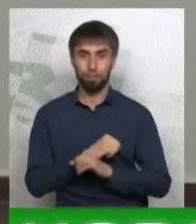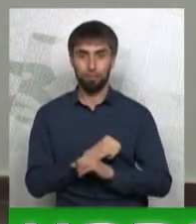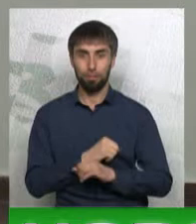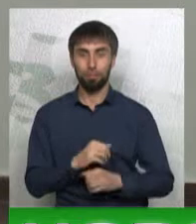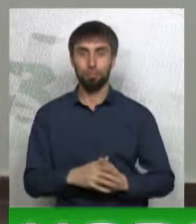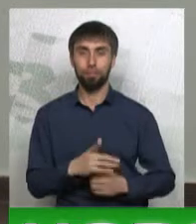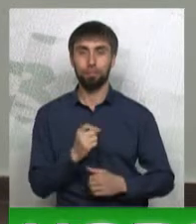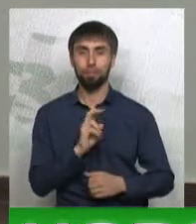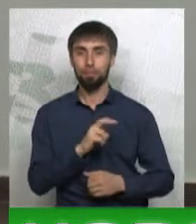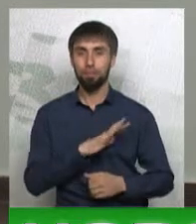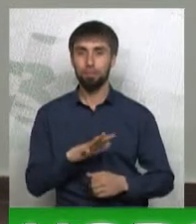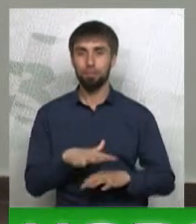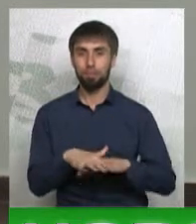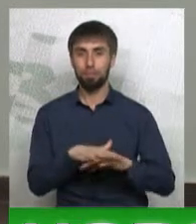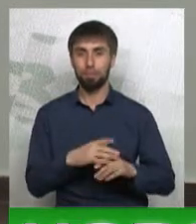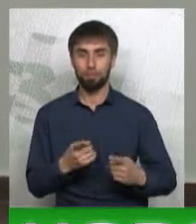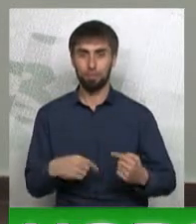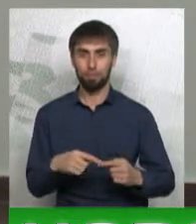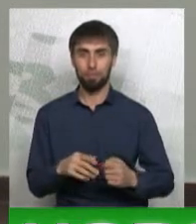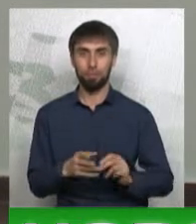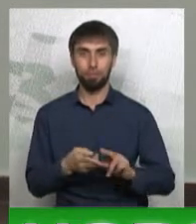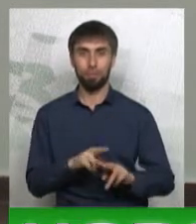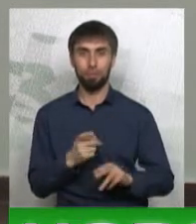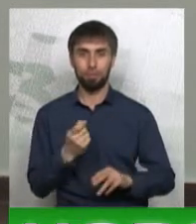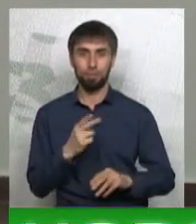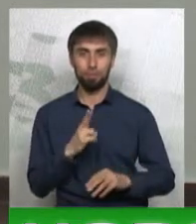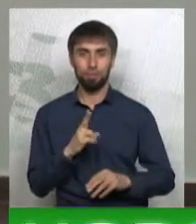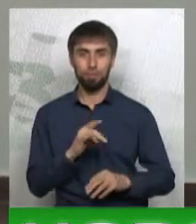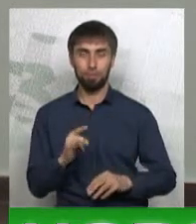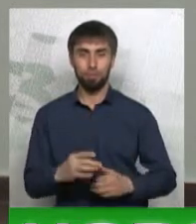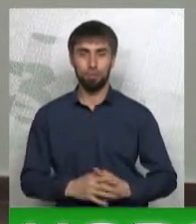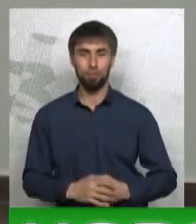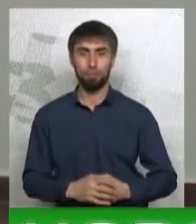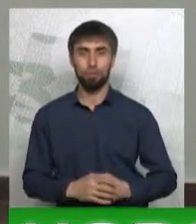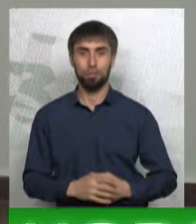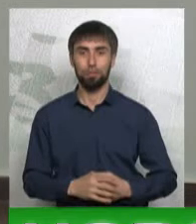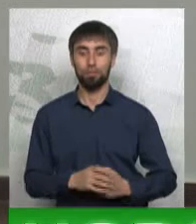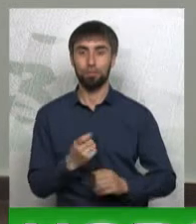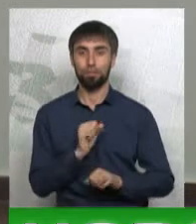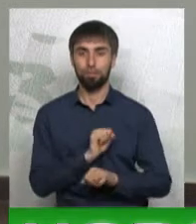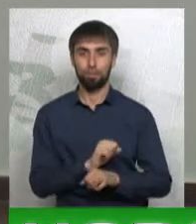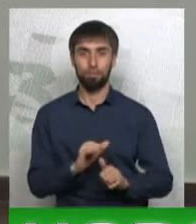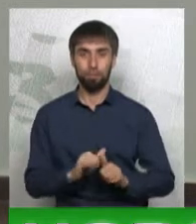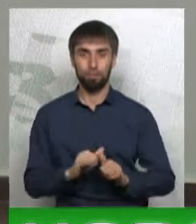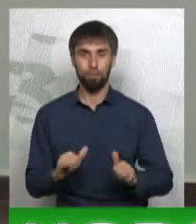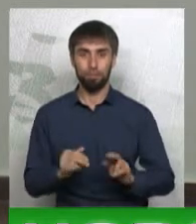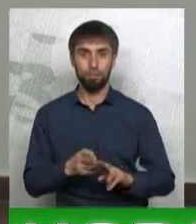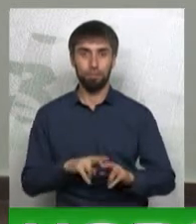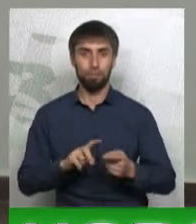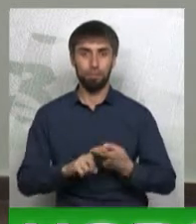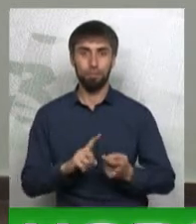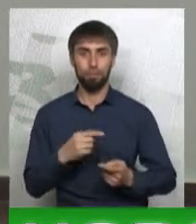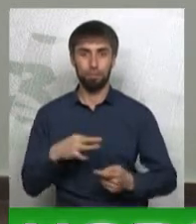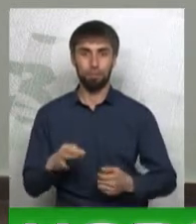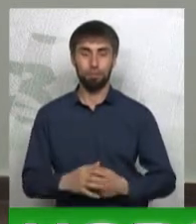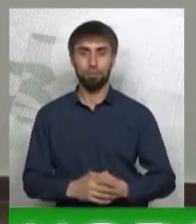не посещали общественные организации, это немножко как бы притормозило распространение этой инфекции, потому